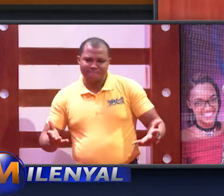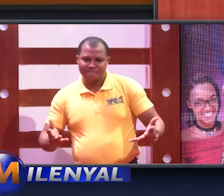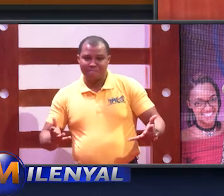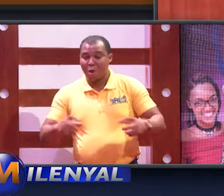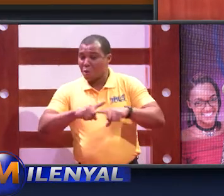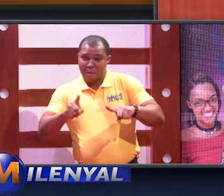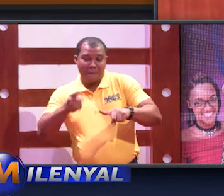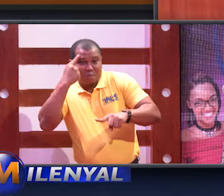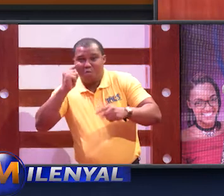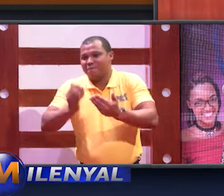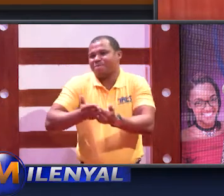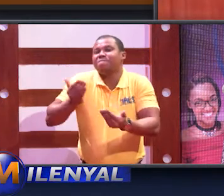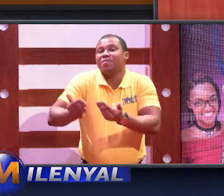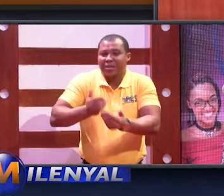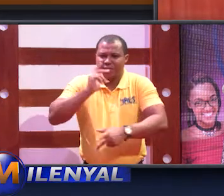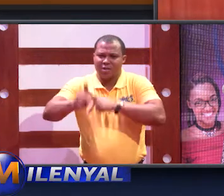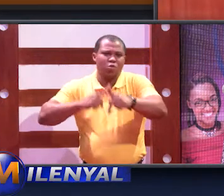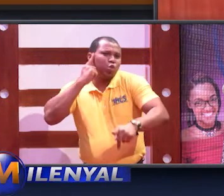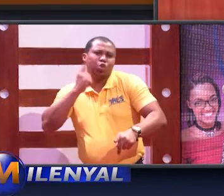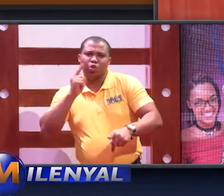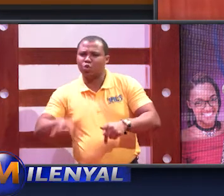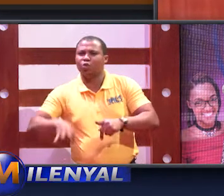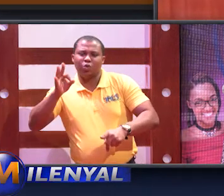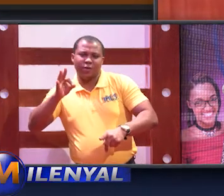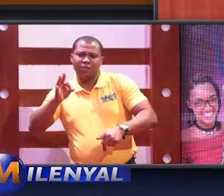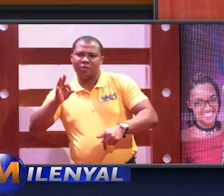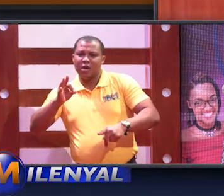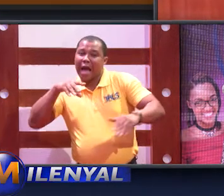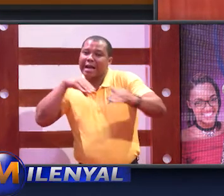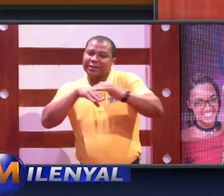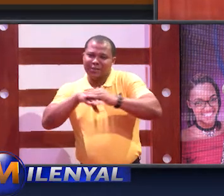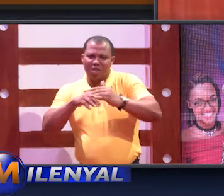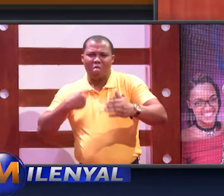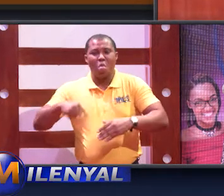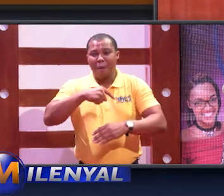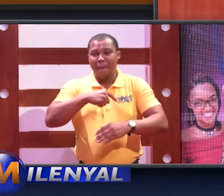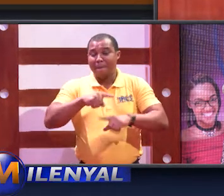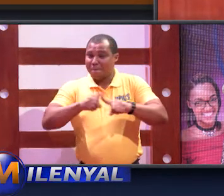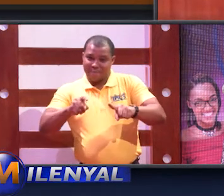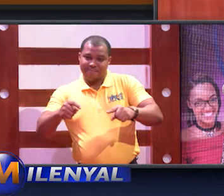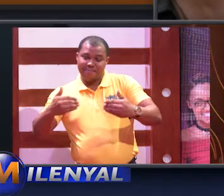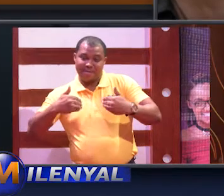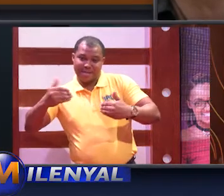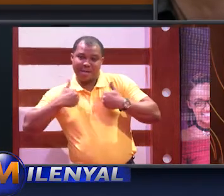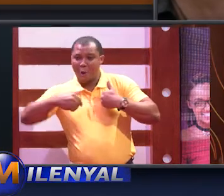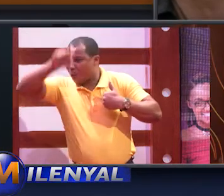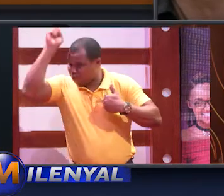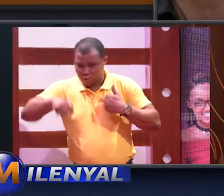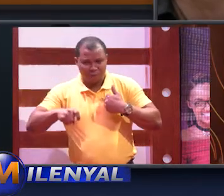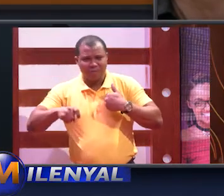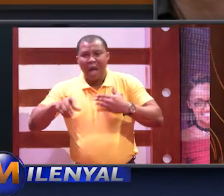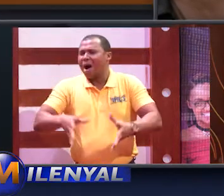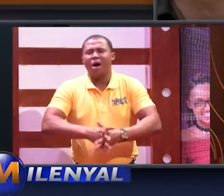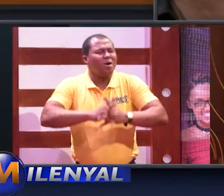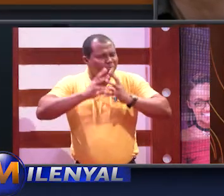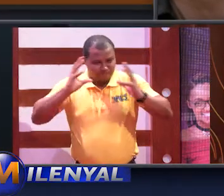l'idée pour que nous facilitions et moun studio gen accès, donc nous dit en nous créer. Mais ils ont besoin. Bon besoin parce que d'un pile étudiant